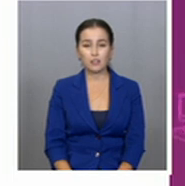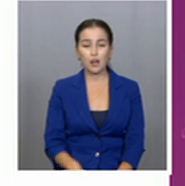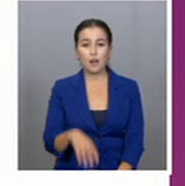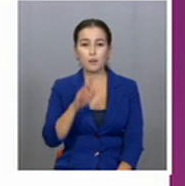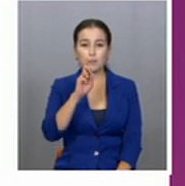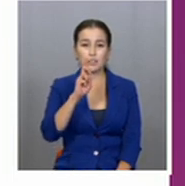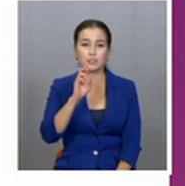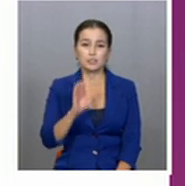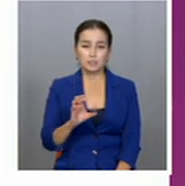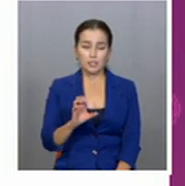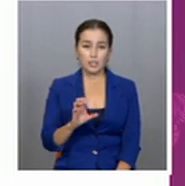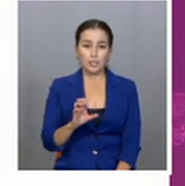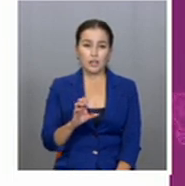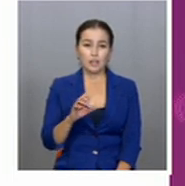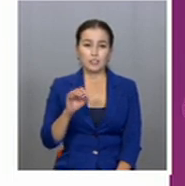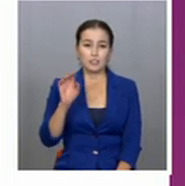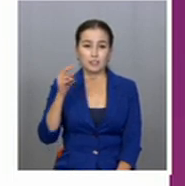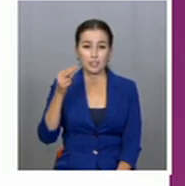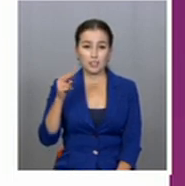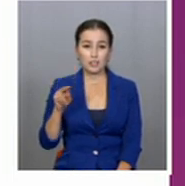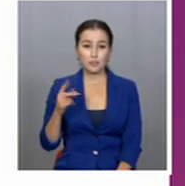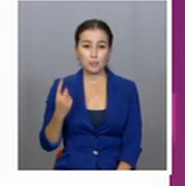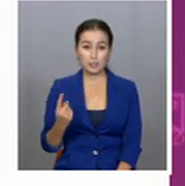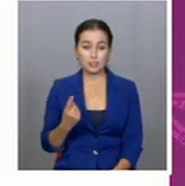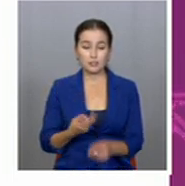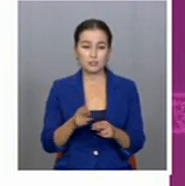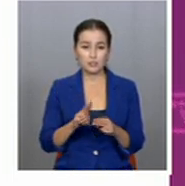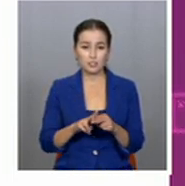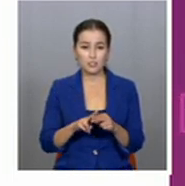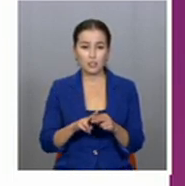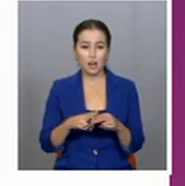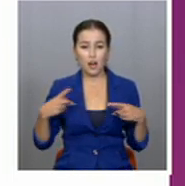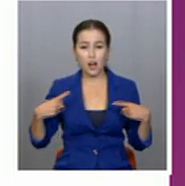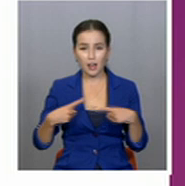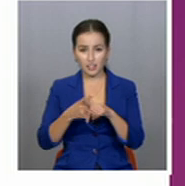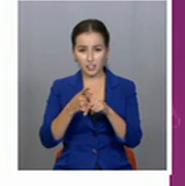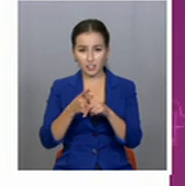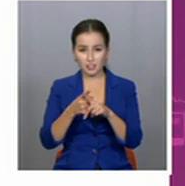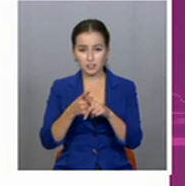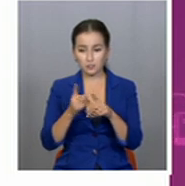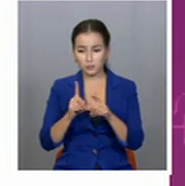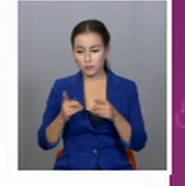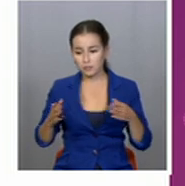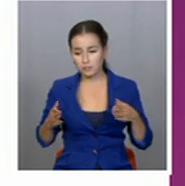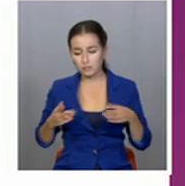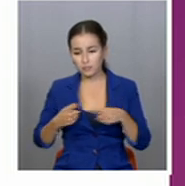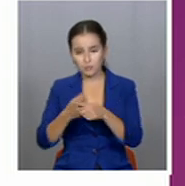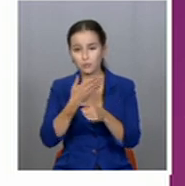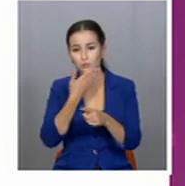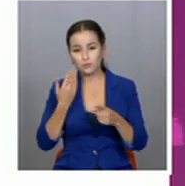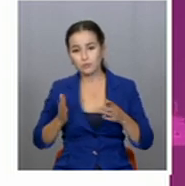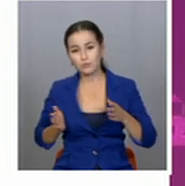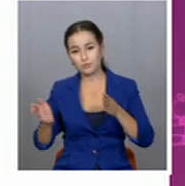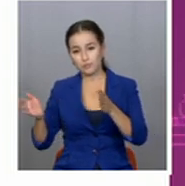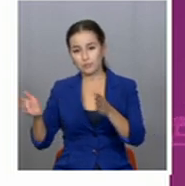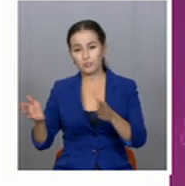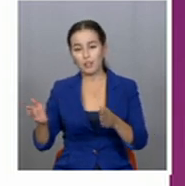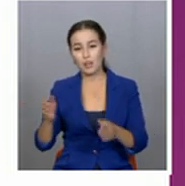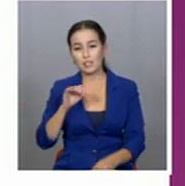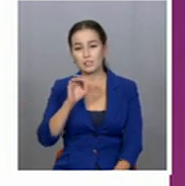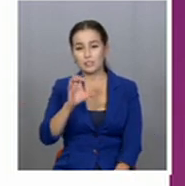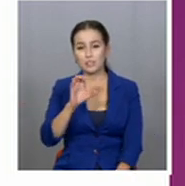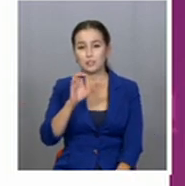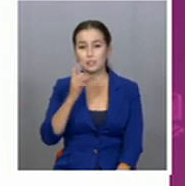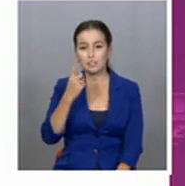БЦ және ДДБР түзулері олар айқас түзулер. Сонымен қатар СД,